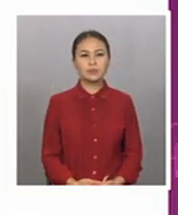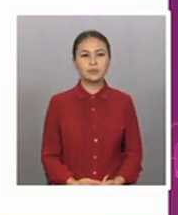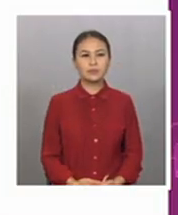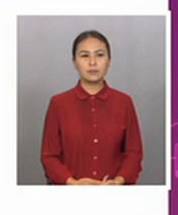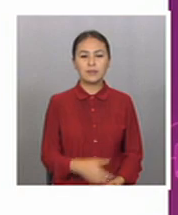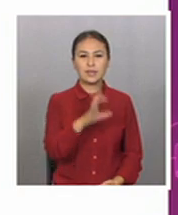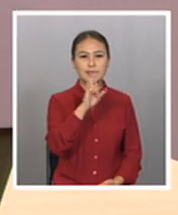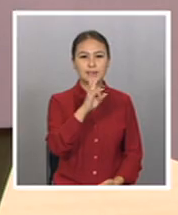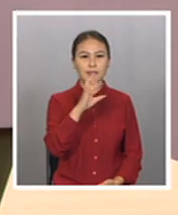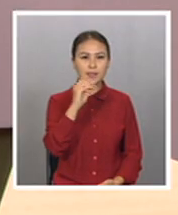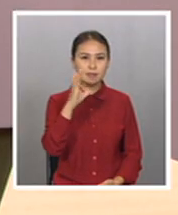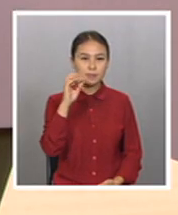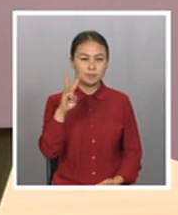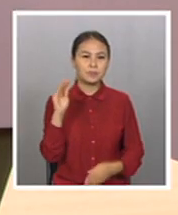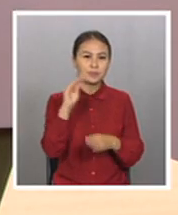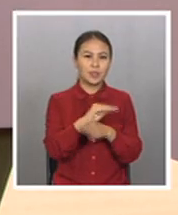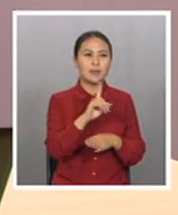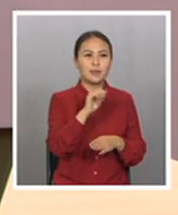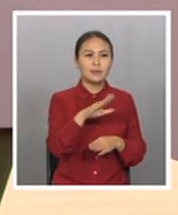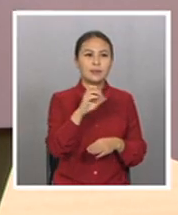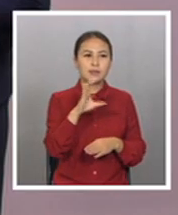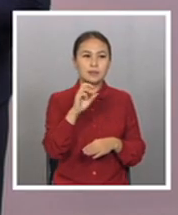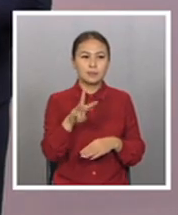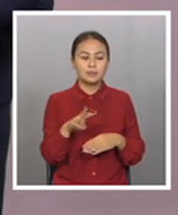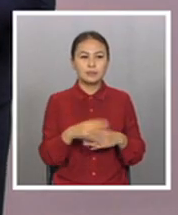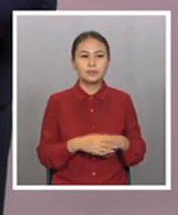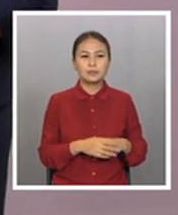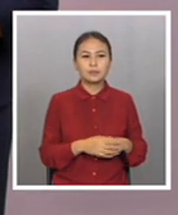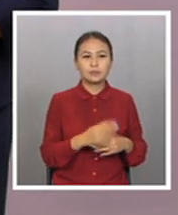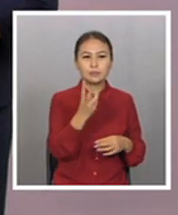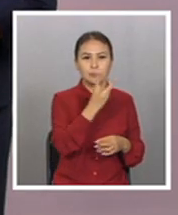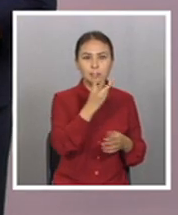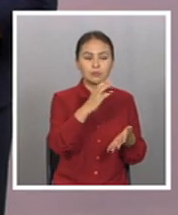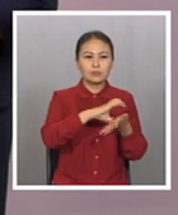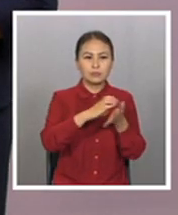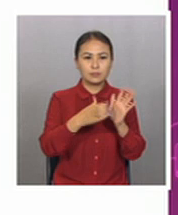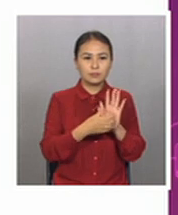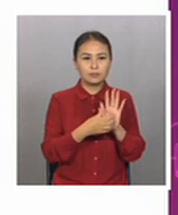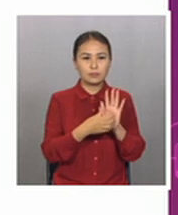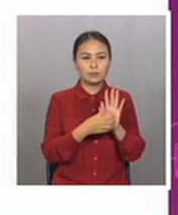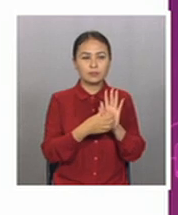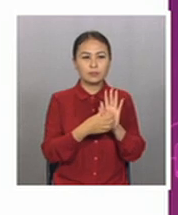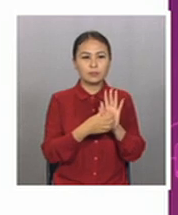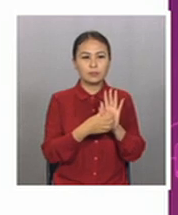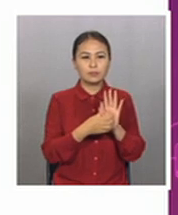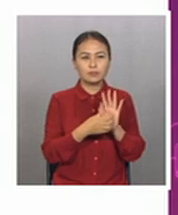Сын есіммен зат есімнен болып тұр екен. Үшінші сынып.